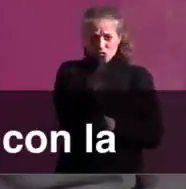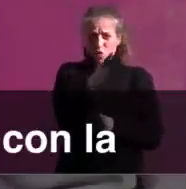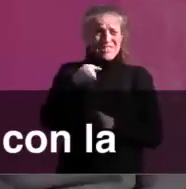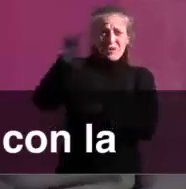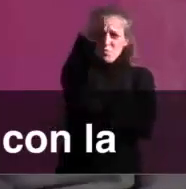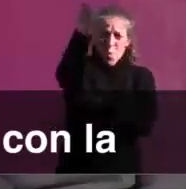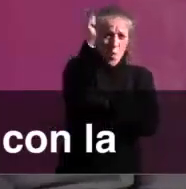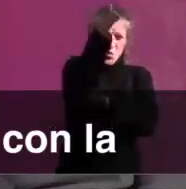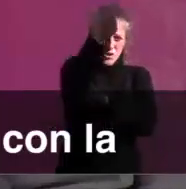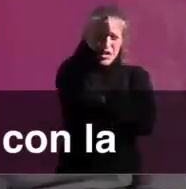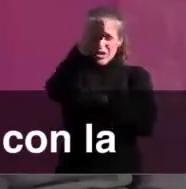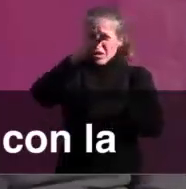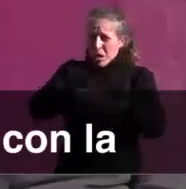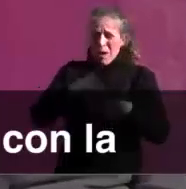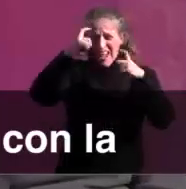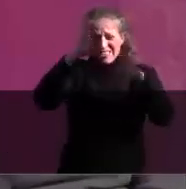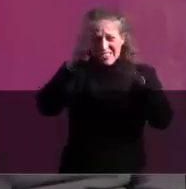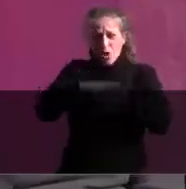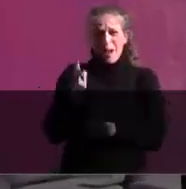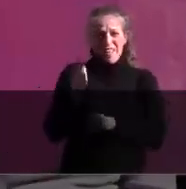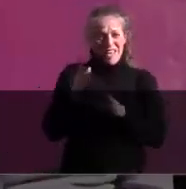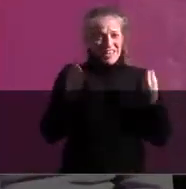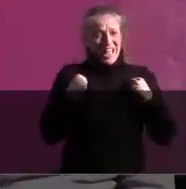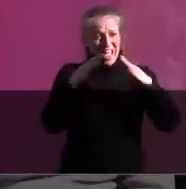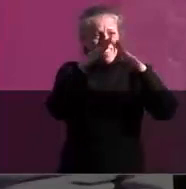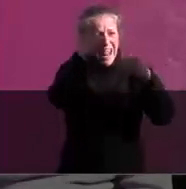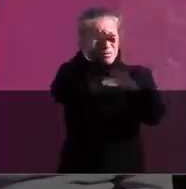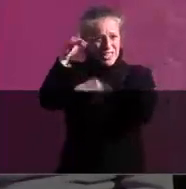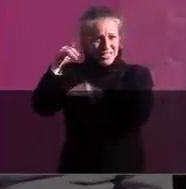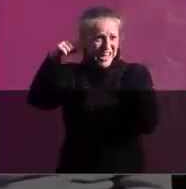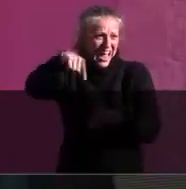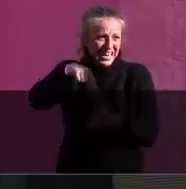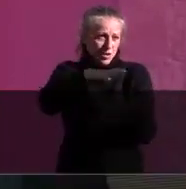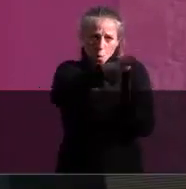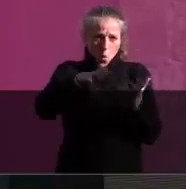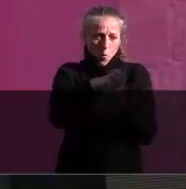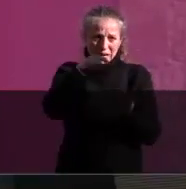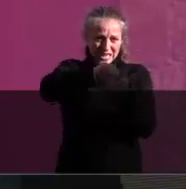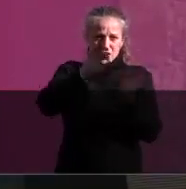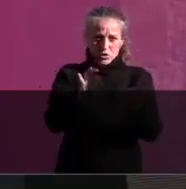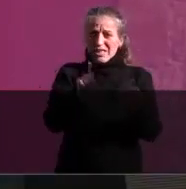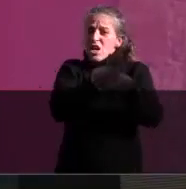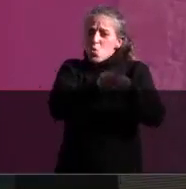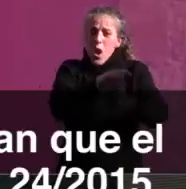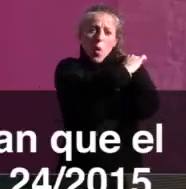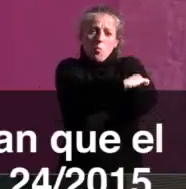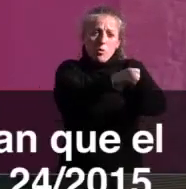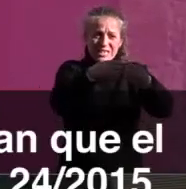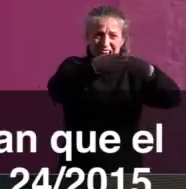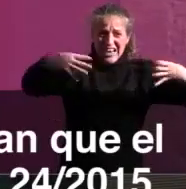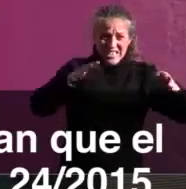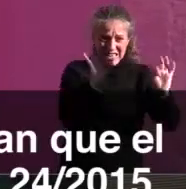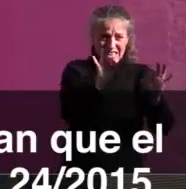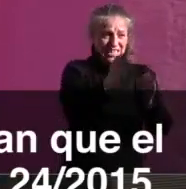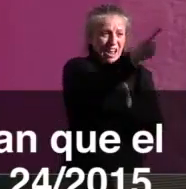aconseguir acabar amb la vulneració del dret a l'habitatge que assetja la nostra ciutat. Igual que amb la pobresa energètica. Mentre altres